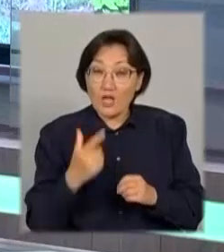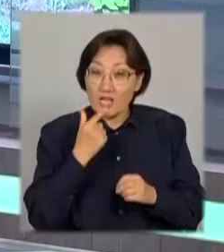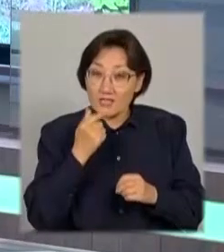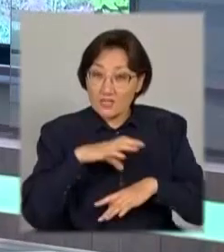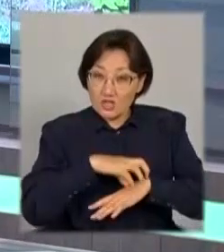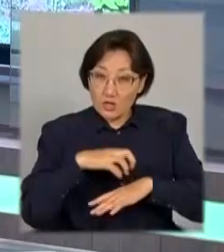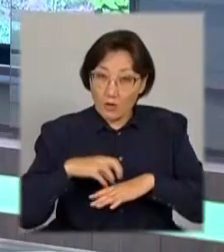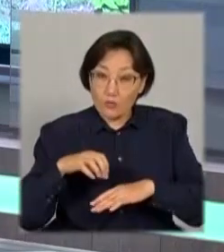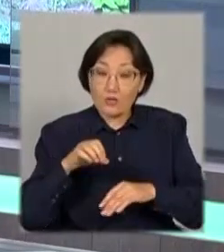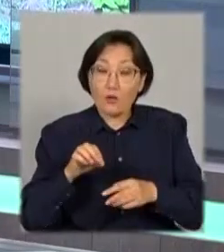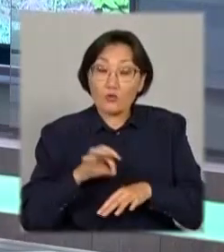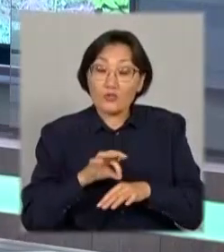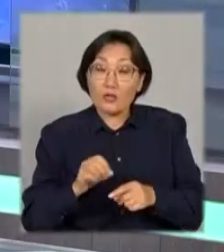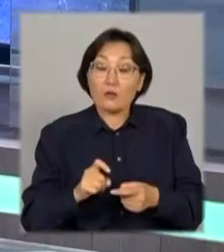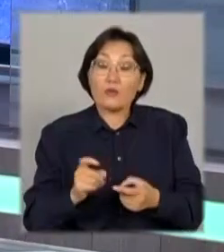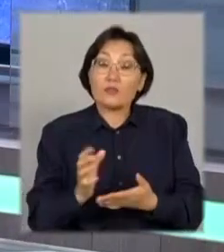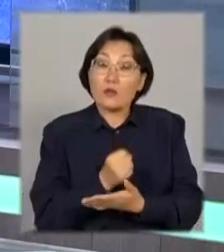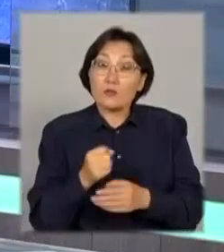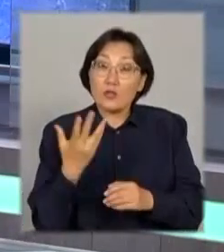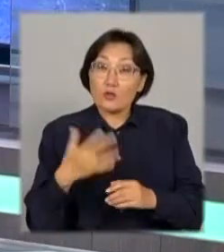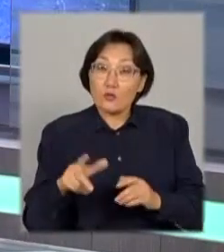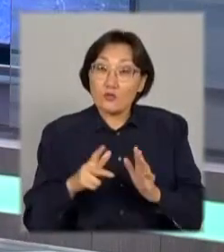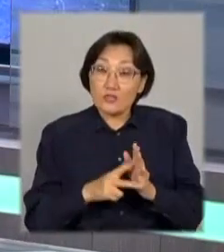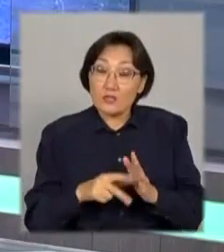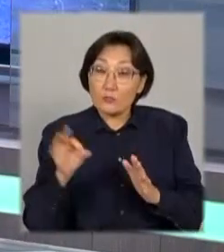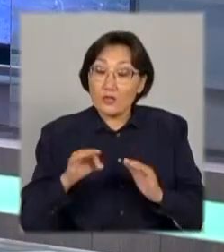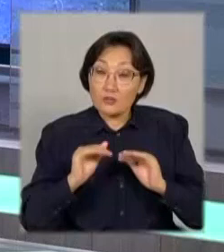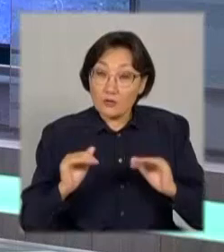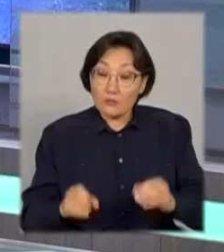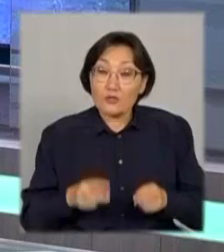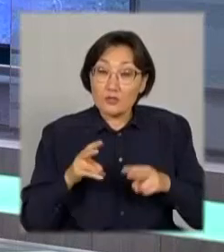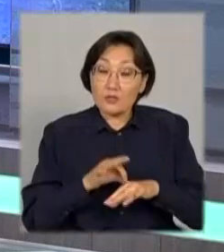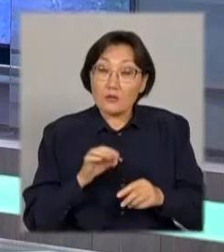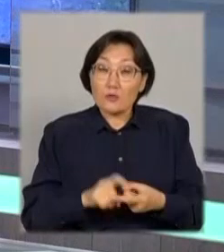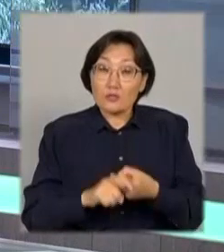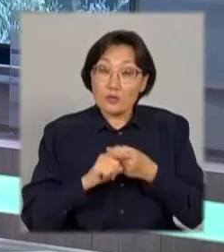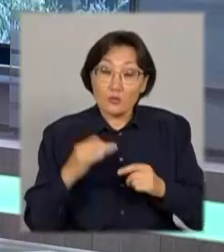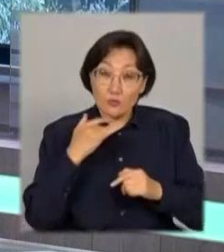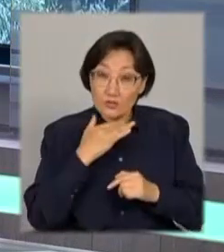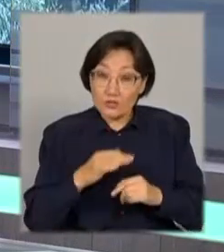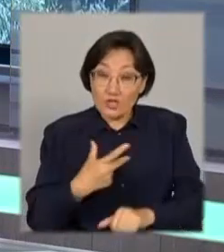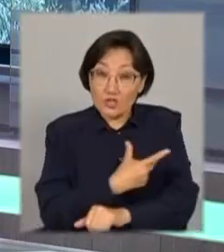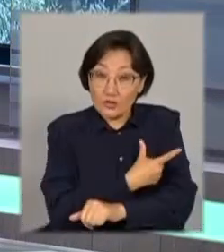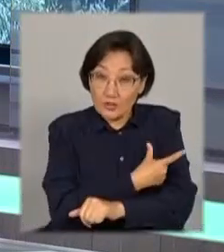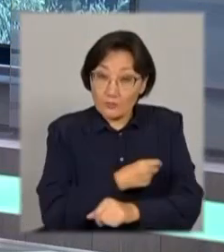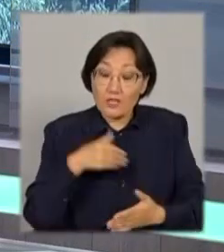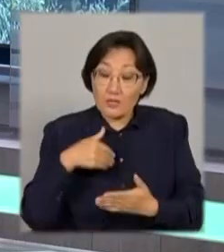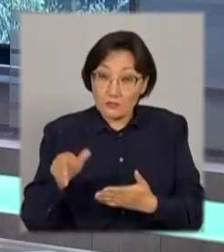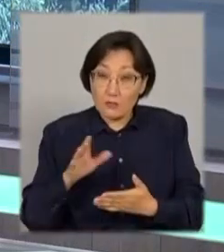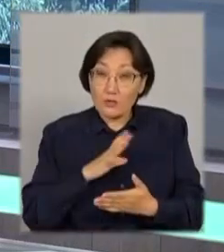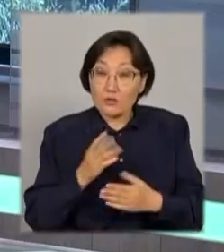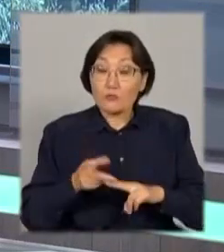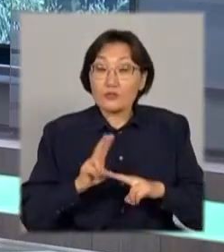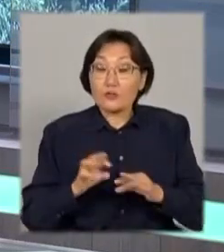Сүрлетін үйіміз сүрілмей жатыр. Осылай деп шағымданған Петропавл қаласының тұрғындары шығынға батқандарын айтады. Әкімдікпен келісім